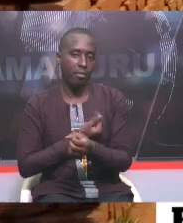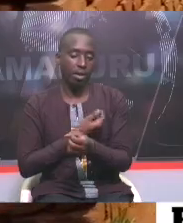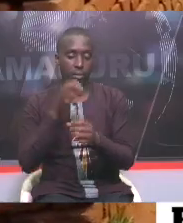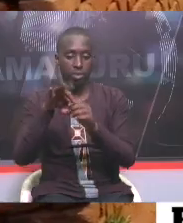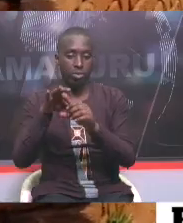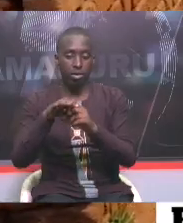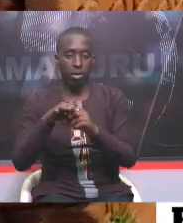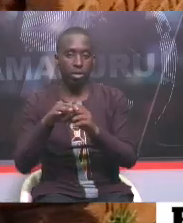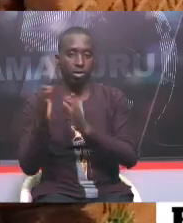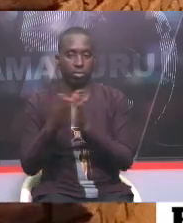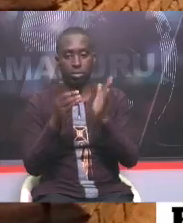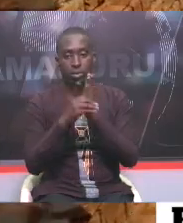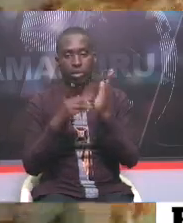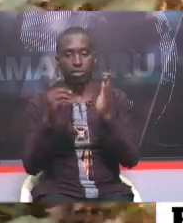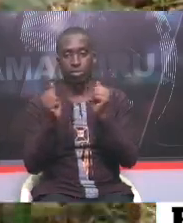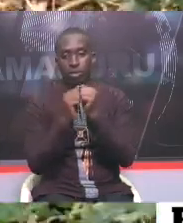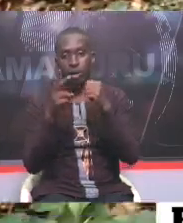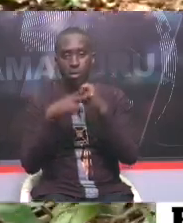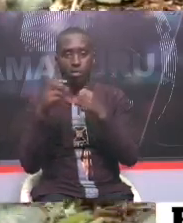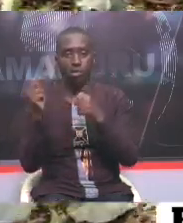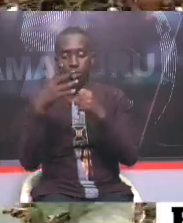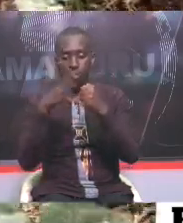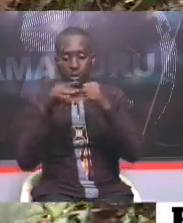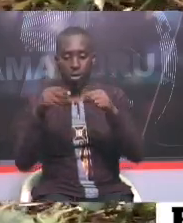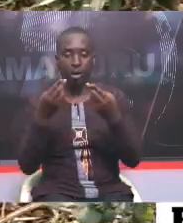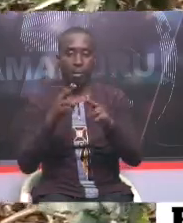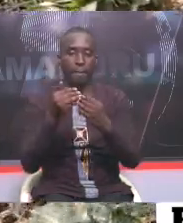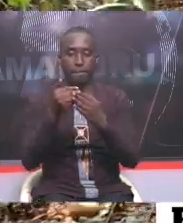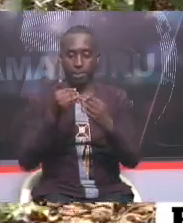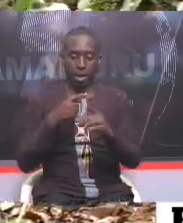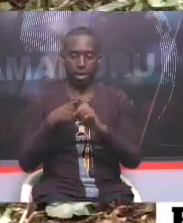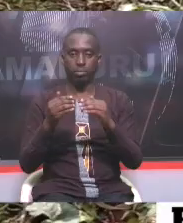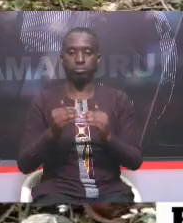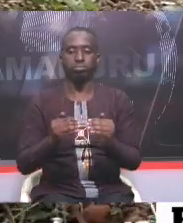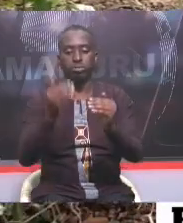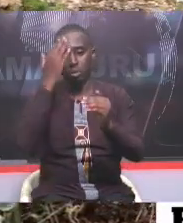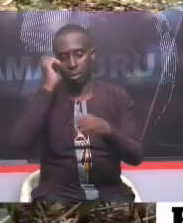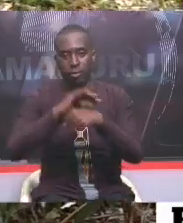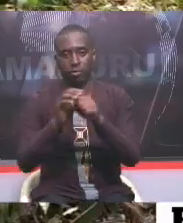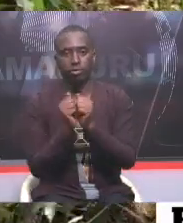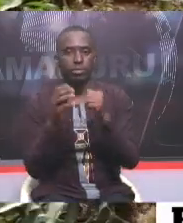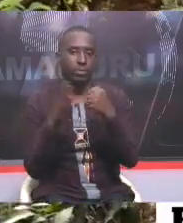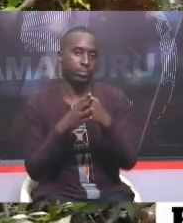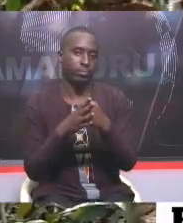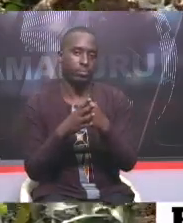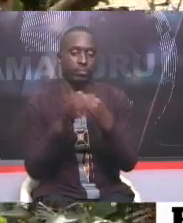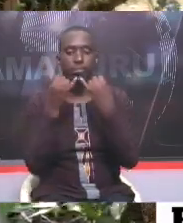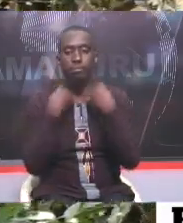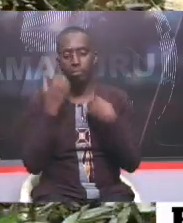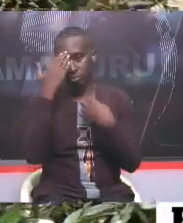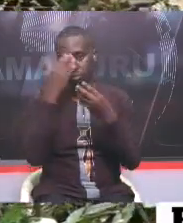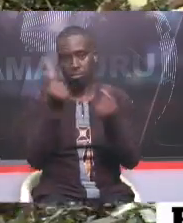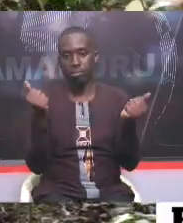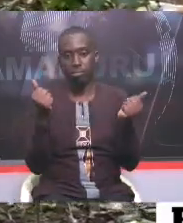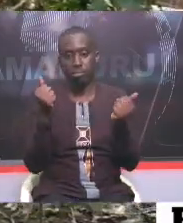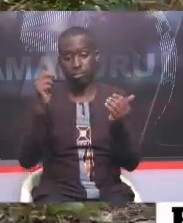y'abunzi ateganyijwe ku ya 17 nzeru uyu mwaka yakabaye yarabaye mbere ariko yegejwe inyuma kubera icyorezo cya COVID-19. Baranga kugira ngo tuzanzure